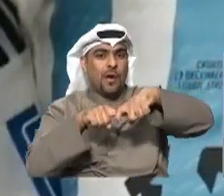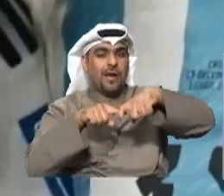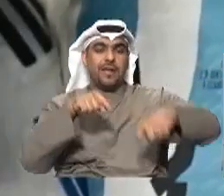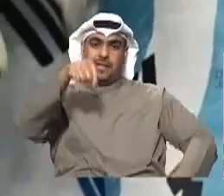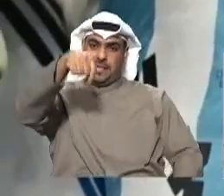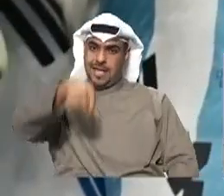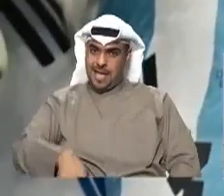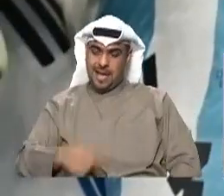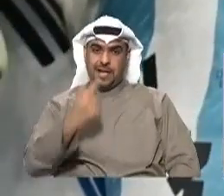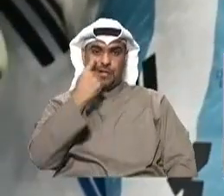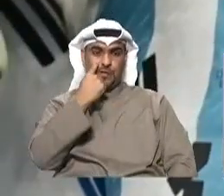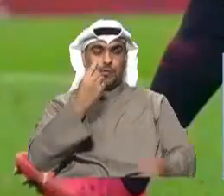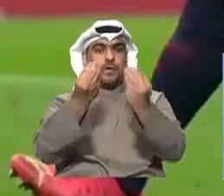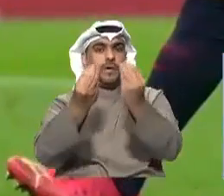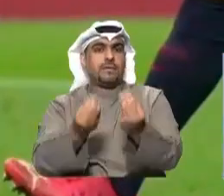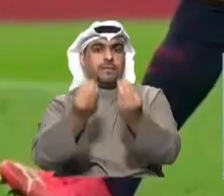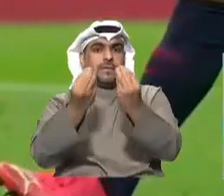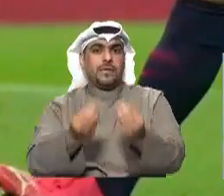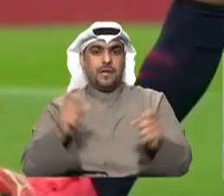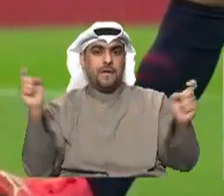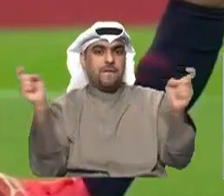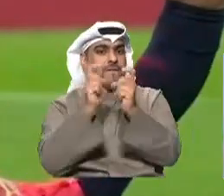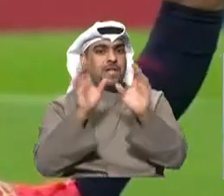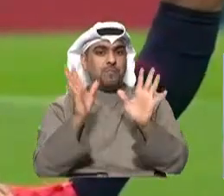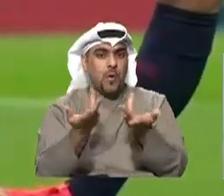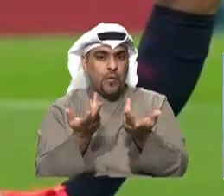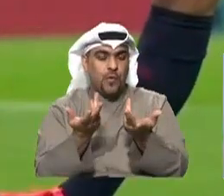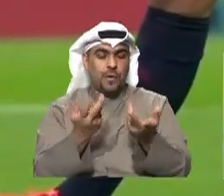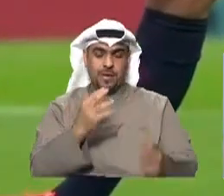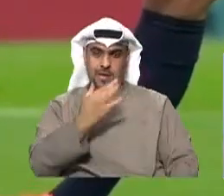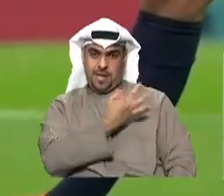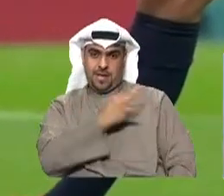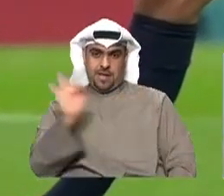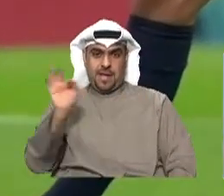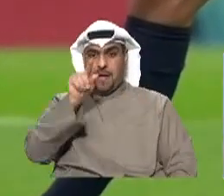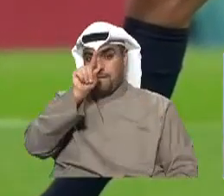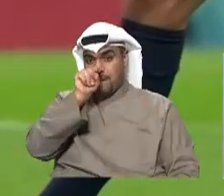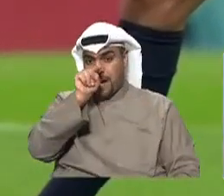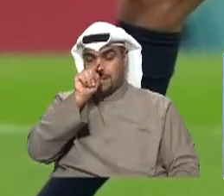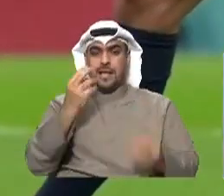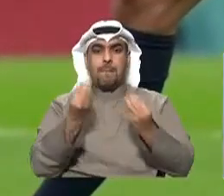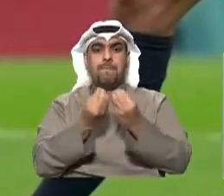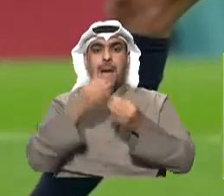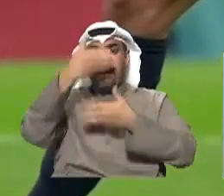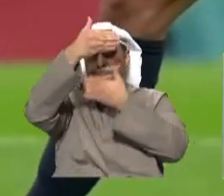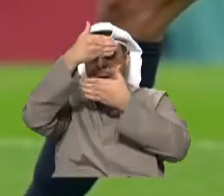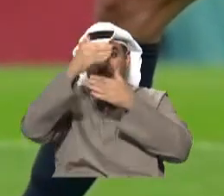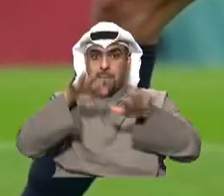مواجهة المغرب وفرنسا لتحديد الطرف النهائي في المونديال القطري.